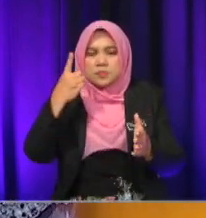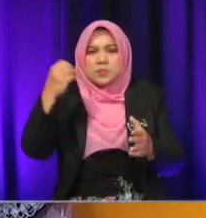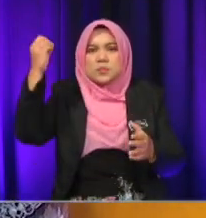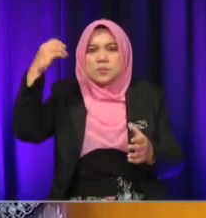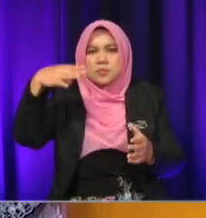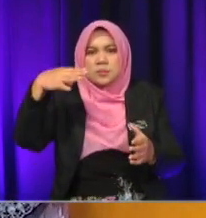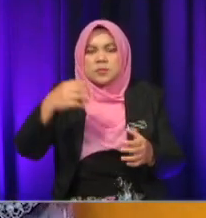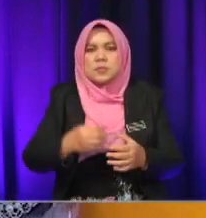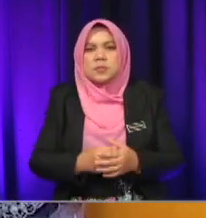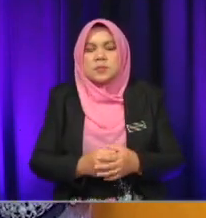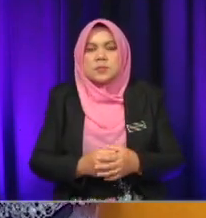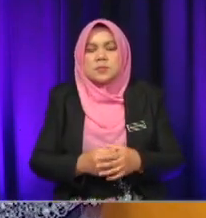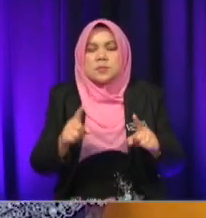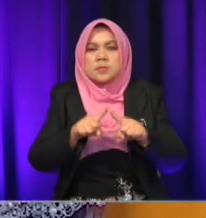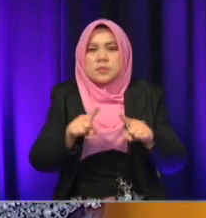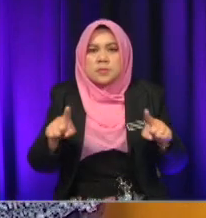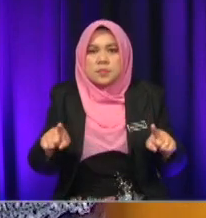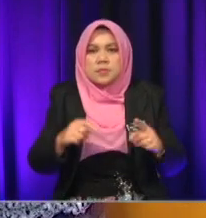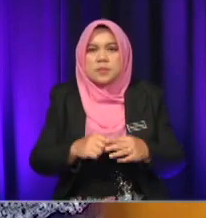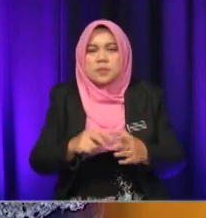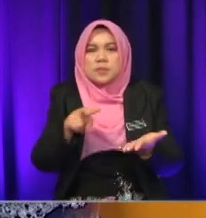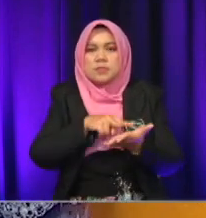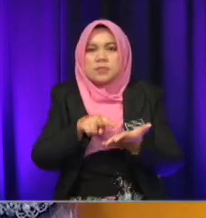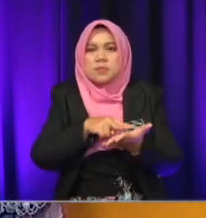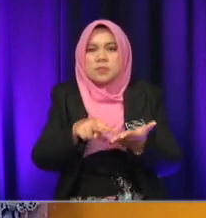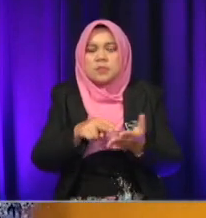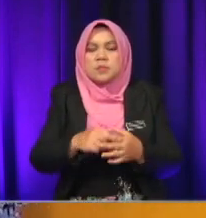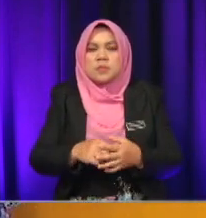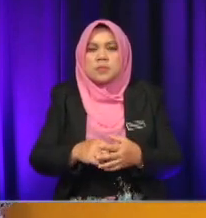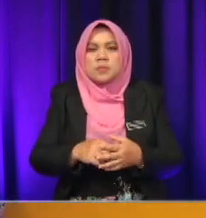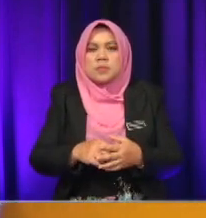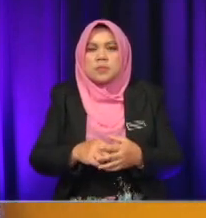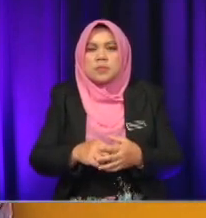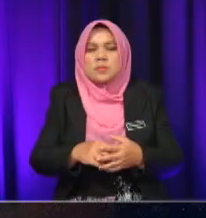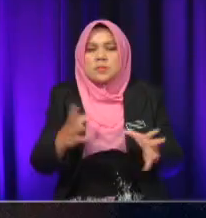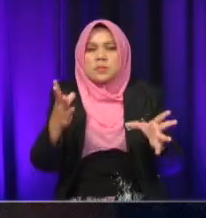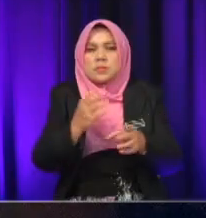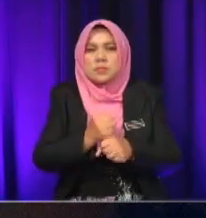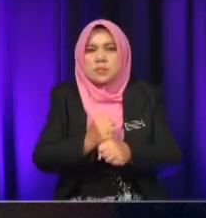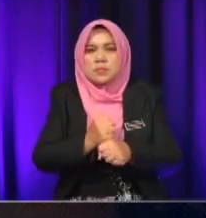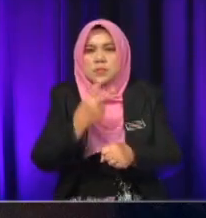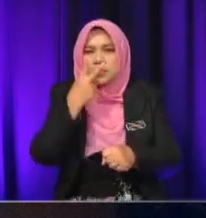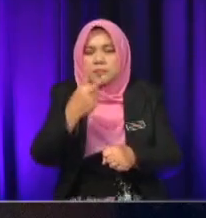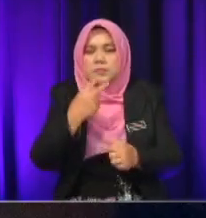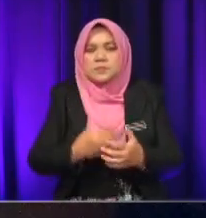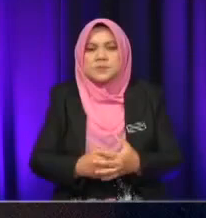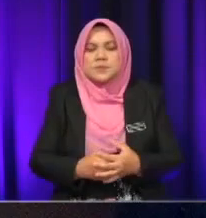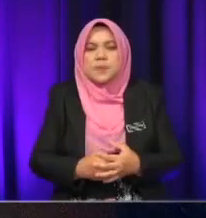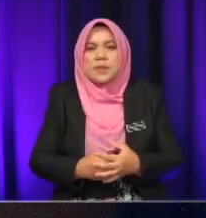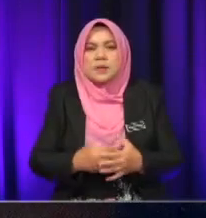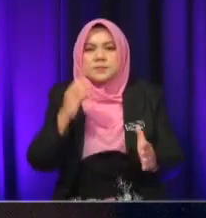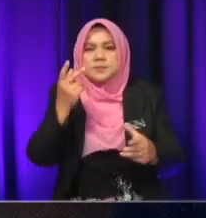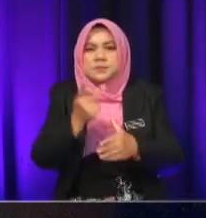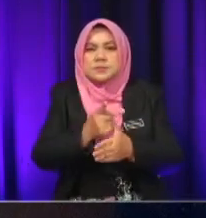lampu. Tapi nak baca pula faktanya macam mana? Tak dapat nampak. Tak dapat nampak sebab